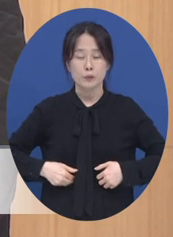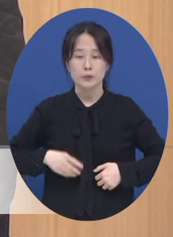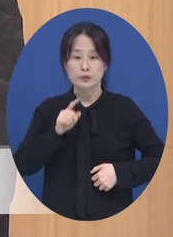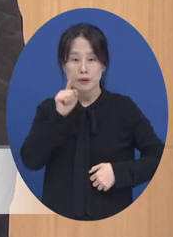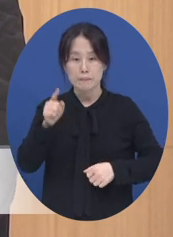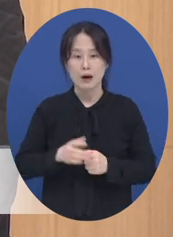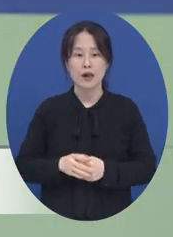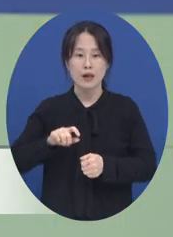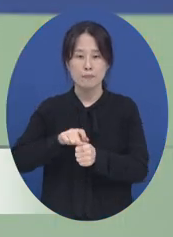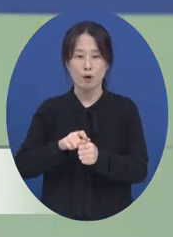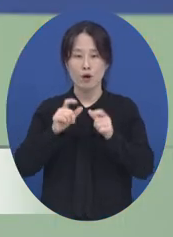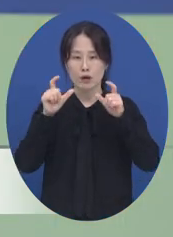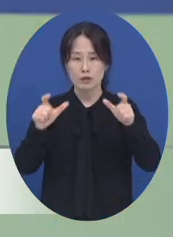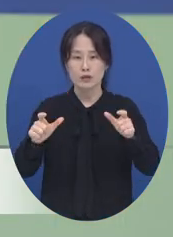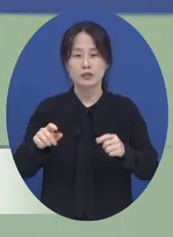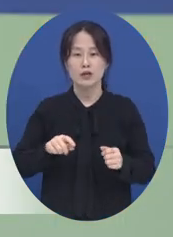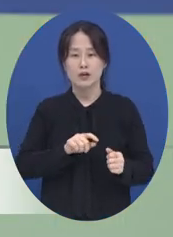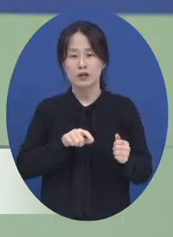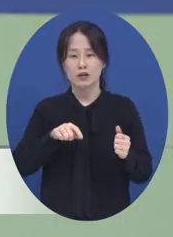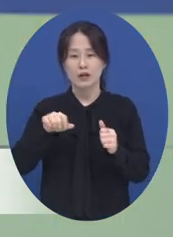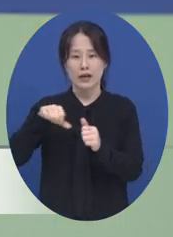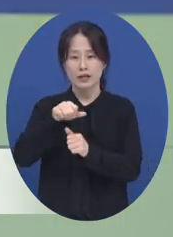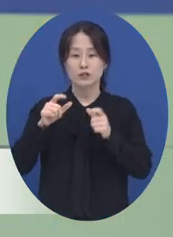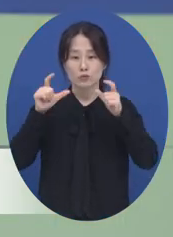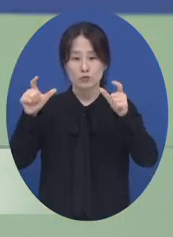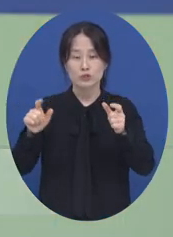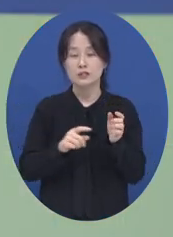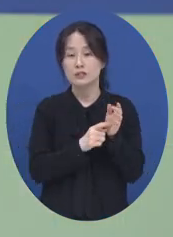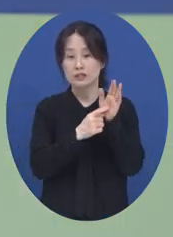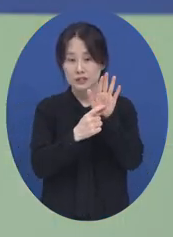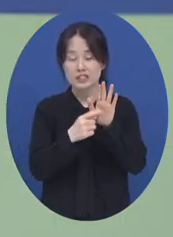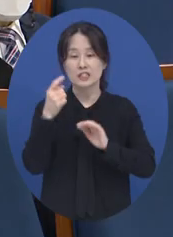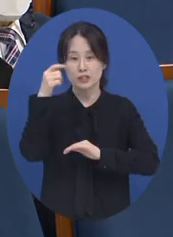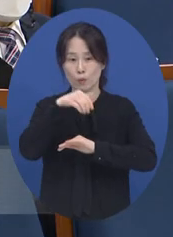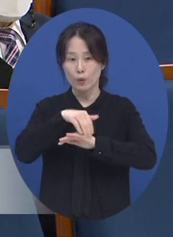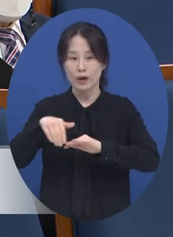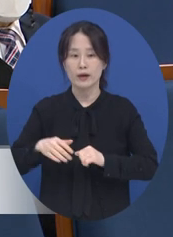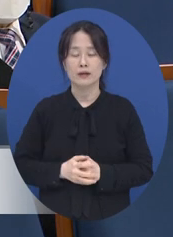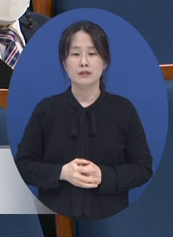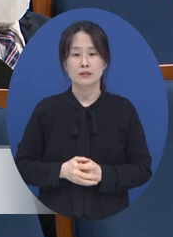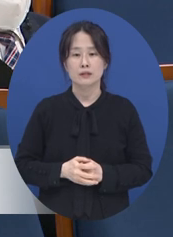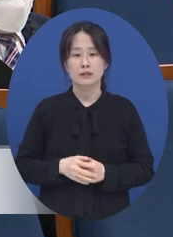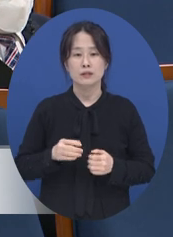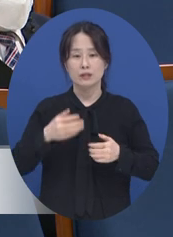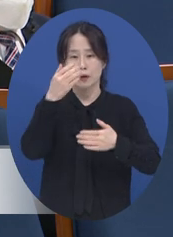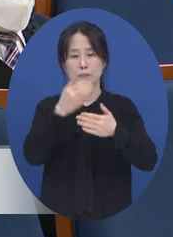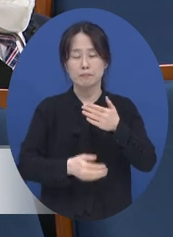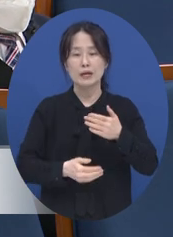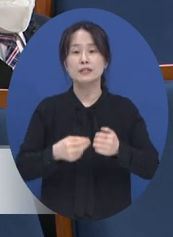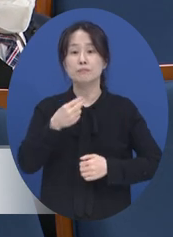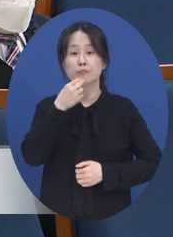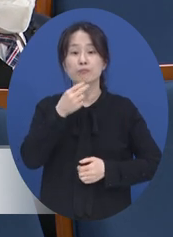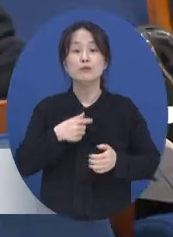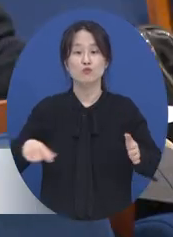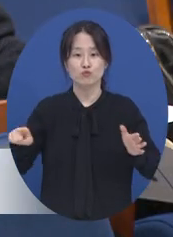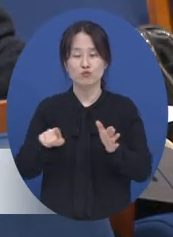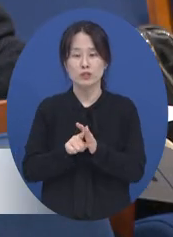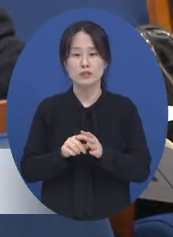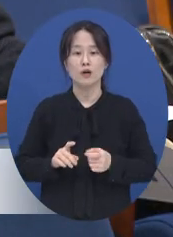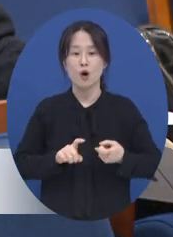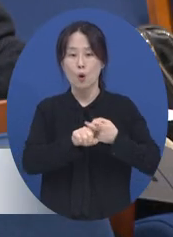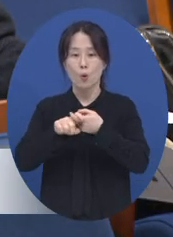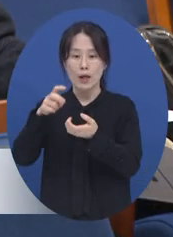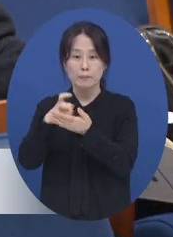토록 하고 과태료 부과 등 행정조치를 하도록 통보할 계획 또한 안전관리 대상 시설물의 누락 방지 를 위해